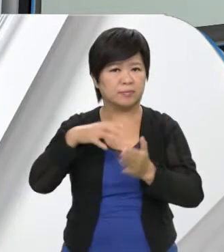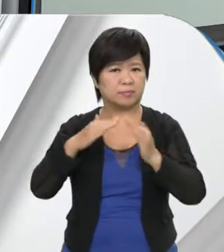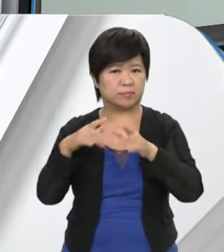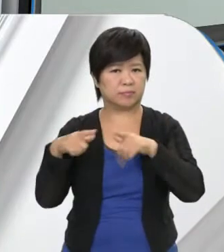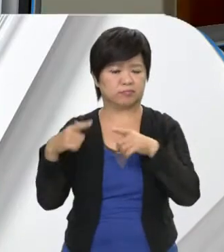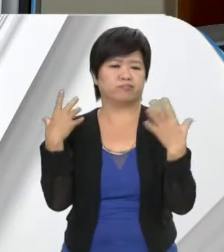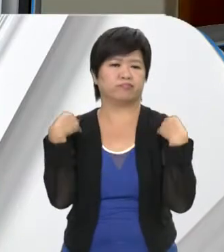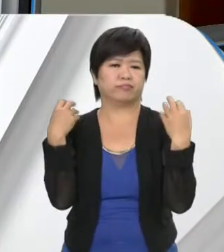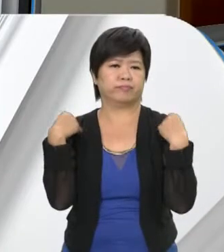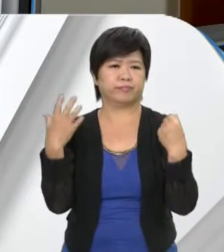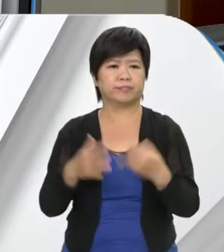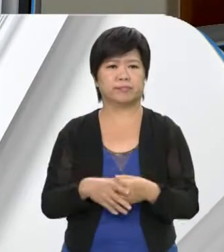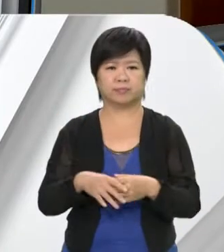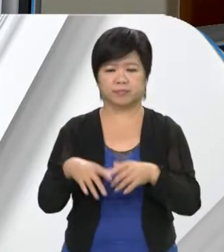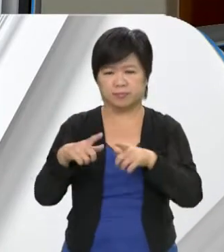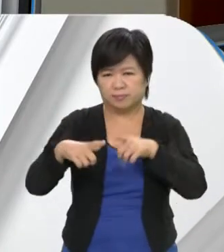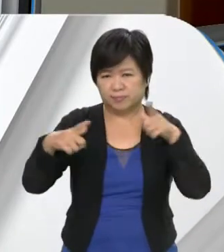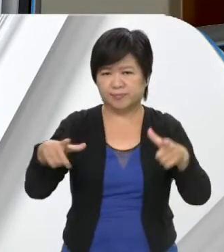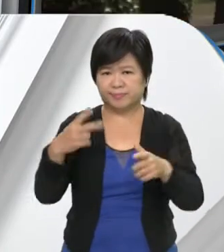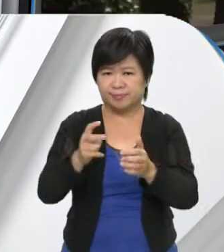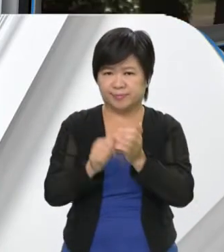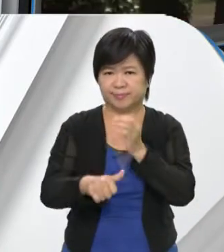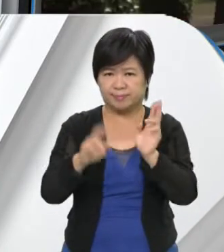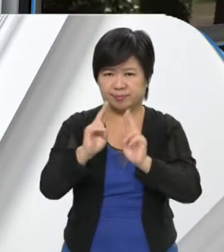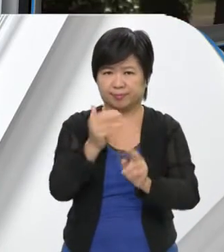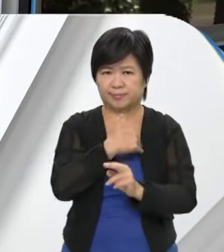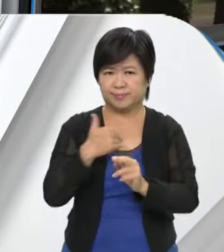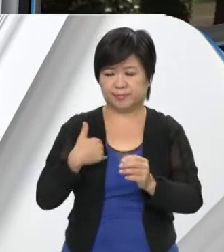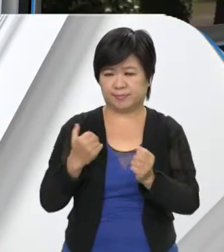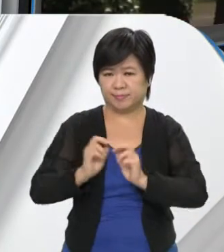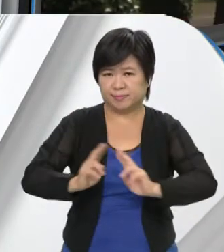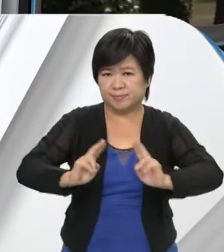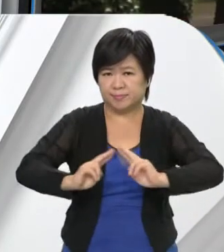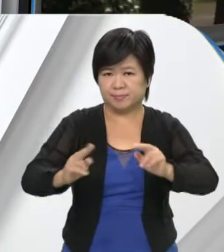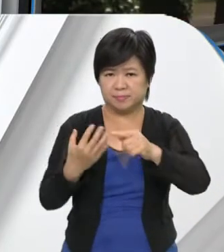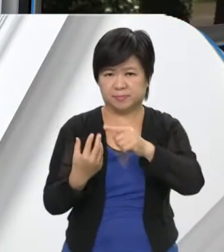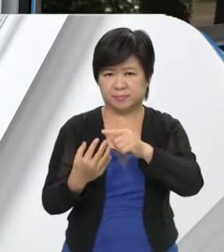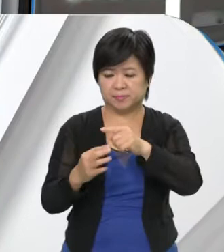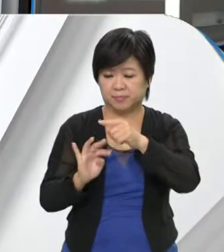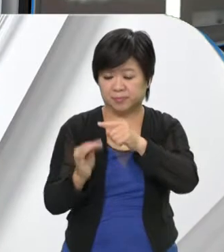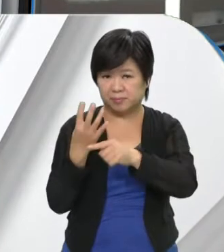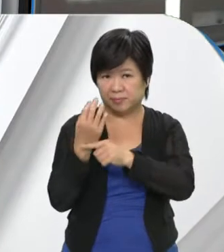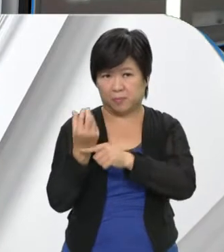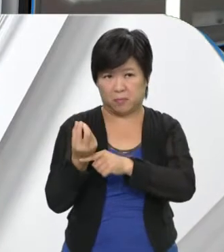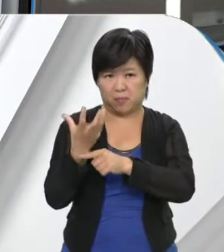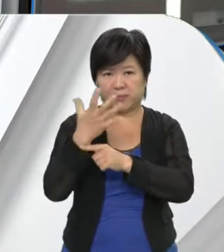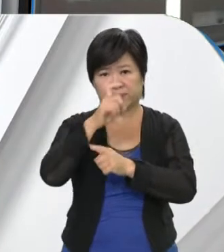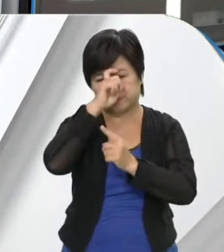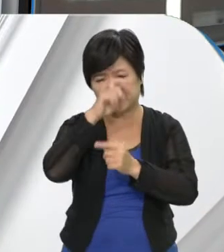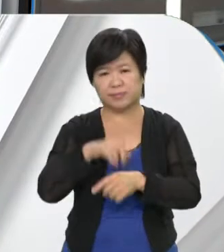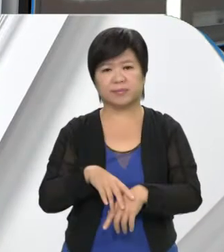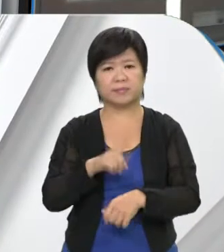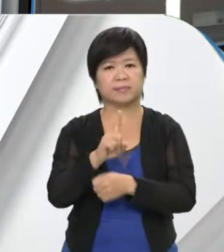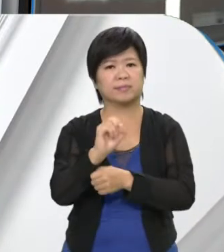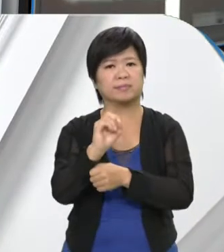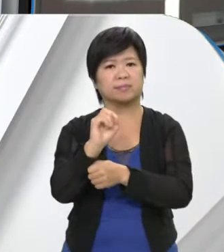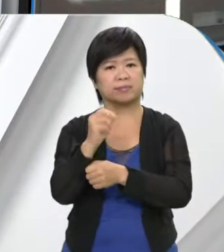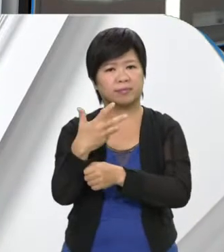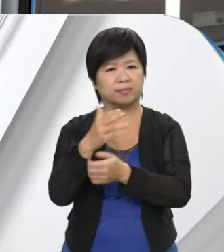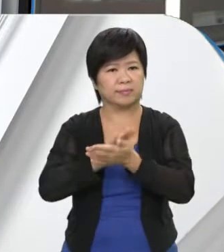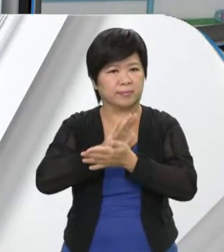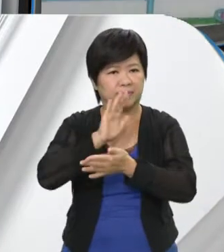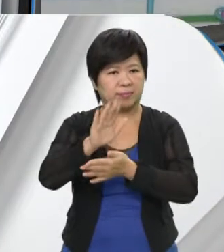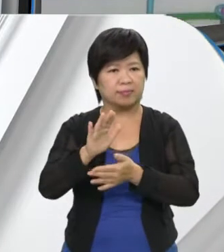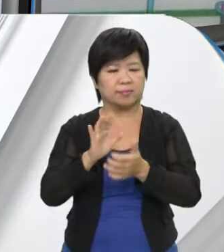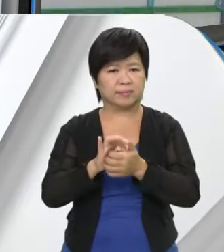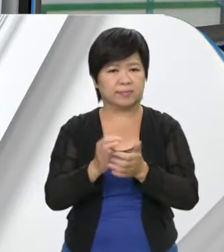系加燃控台在西能源发电嘅比例，希望做得做到就把控半年开始，